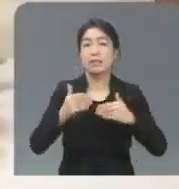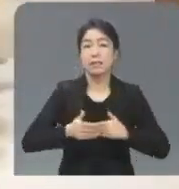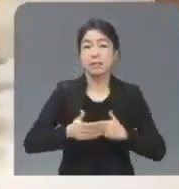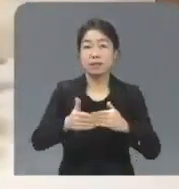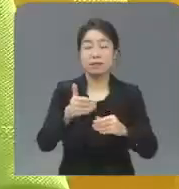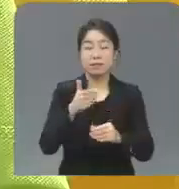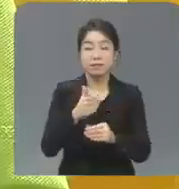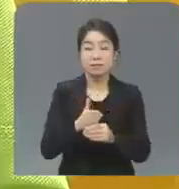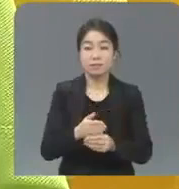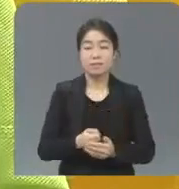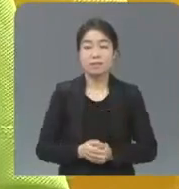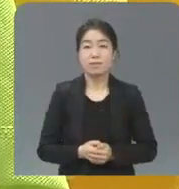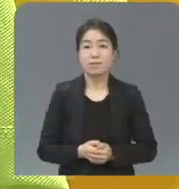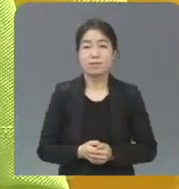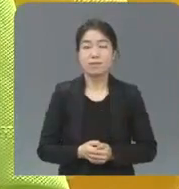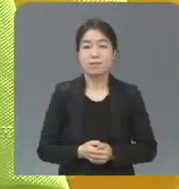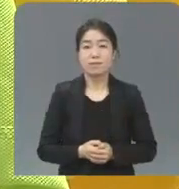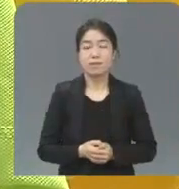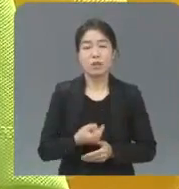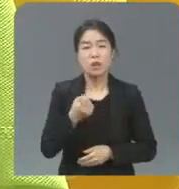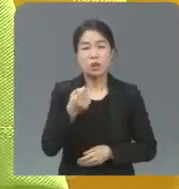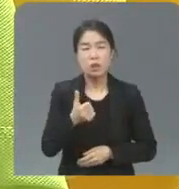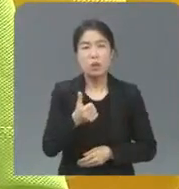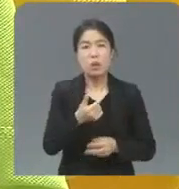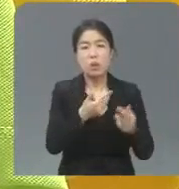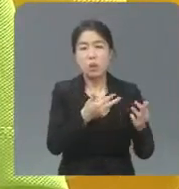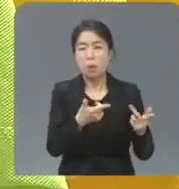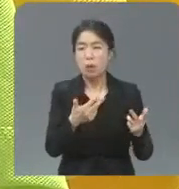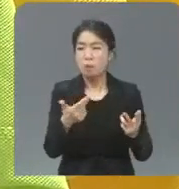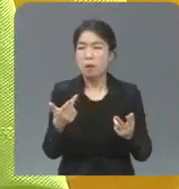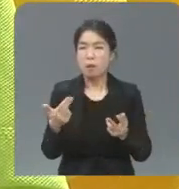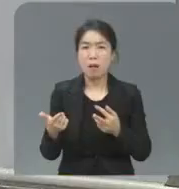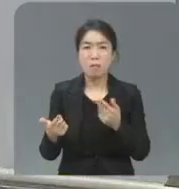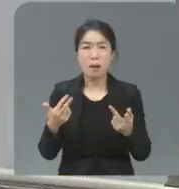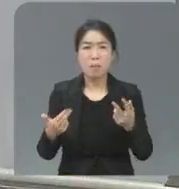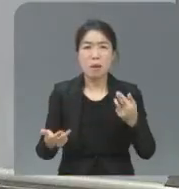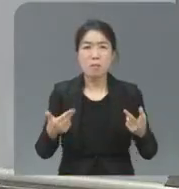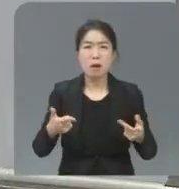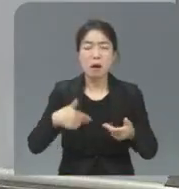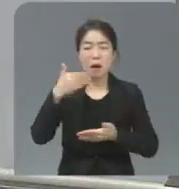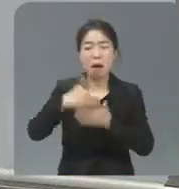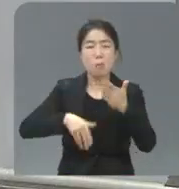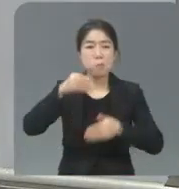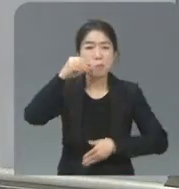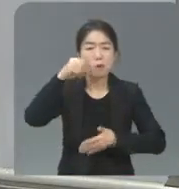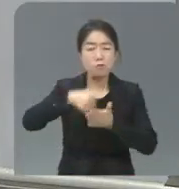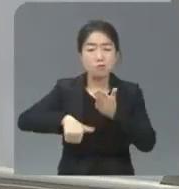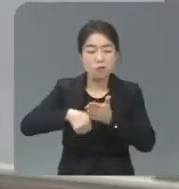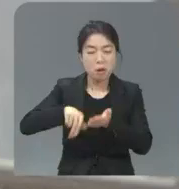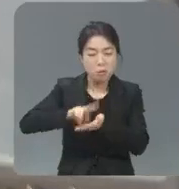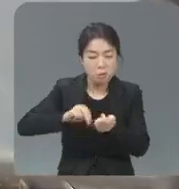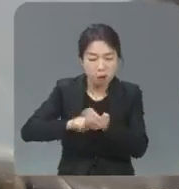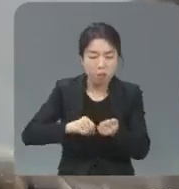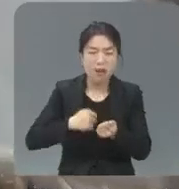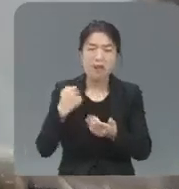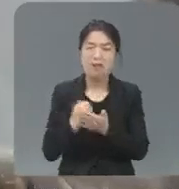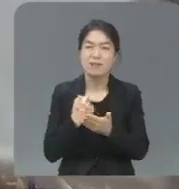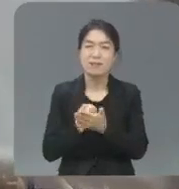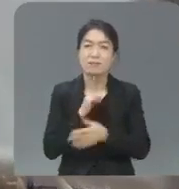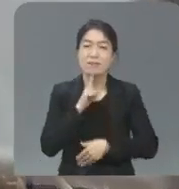한창입니다. 조금씩 비어가는 매장. 남은 물건을 팔고 있는 상인들의 마음은